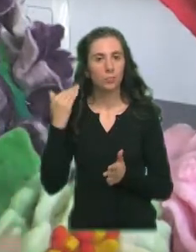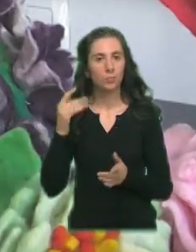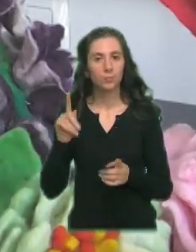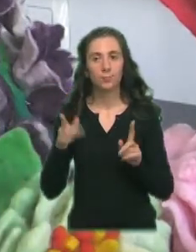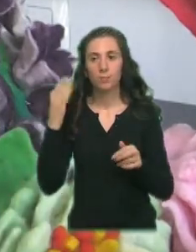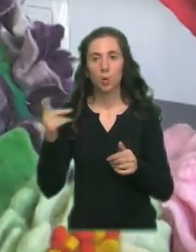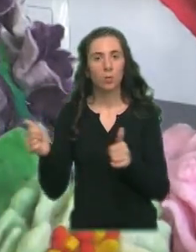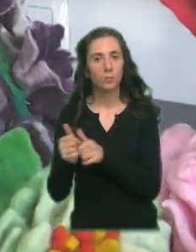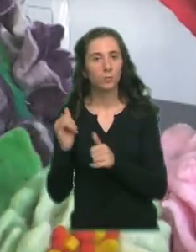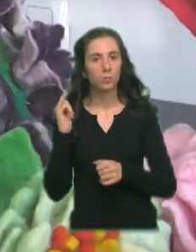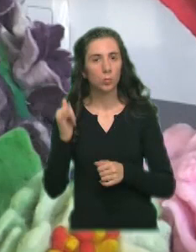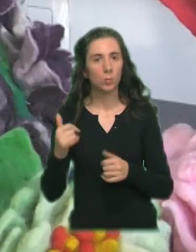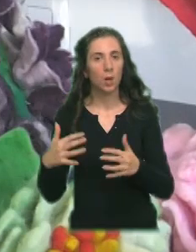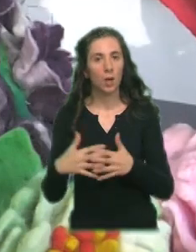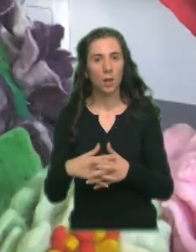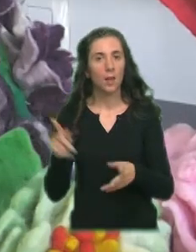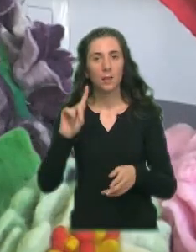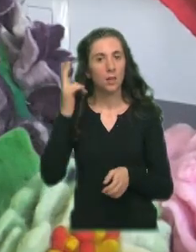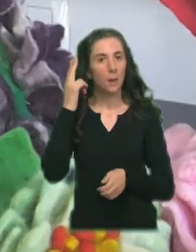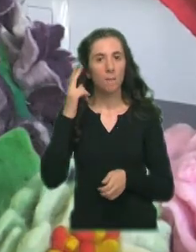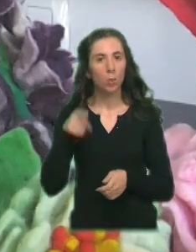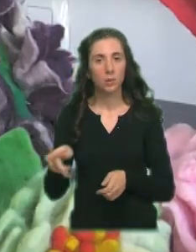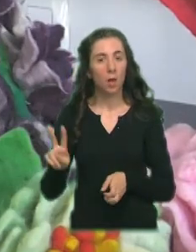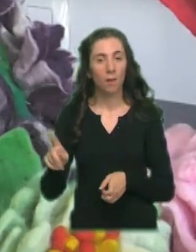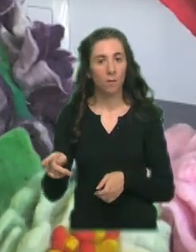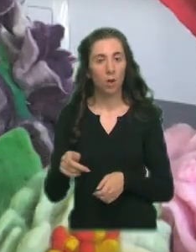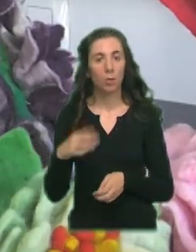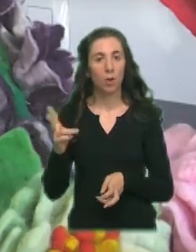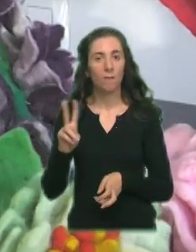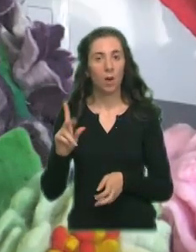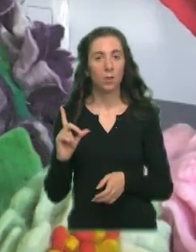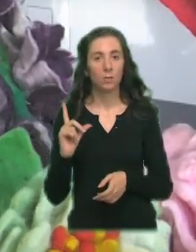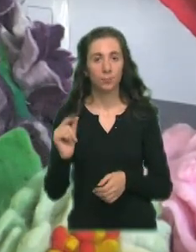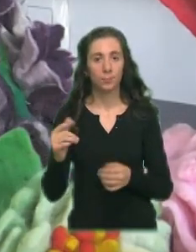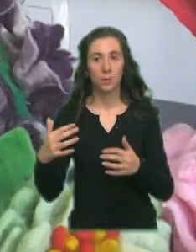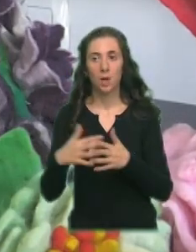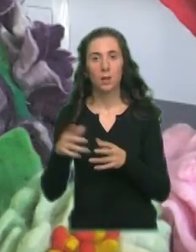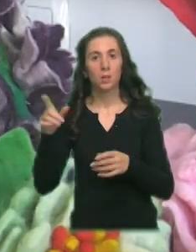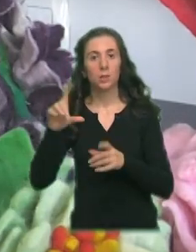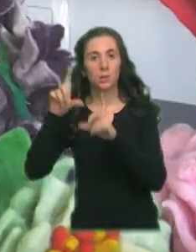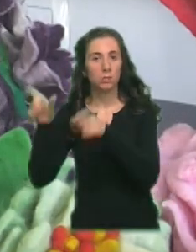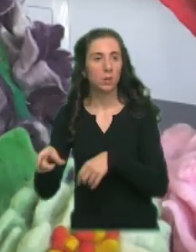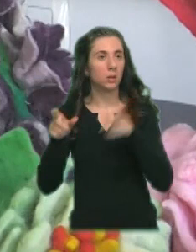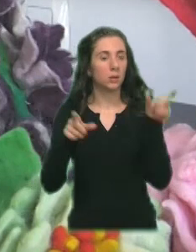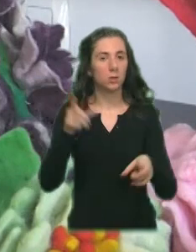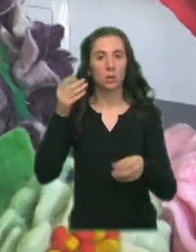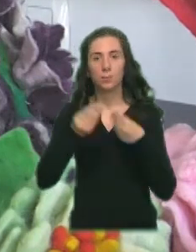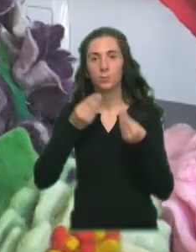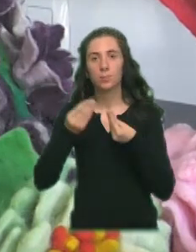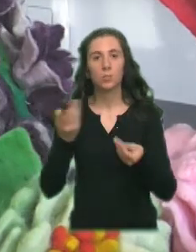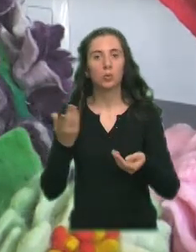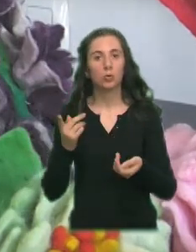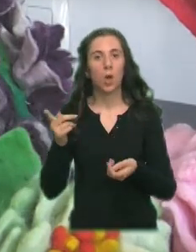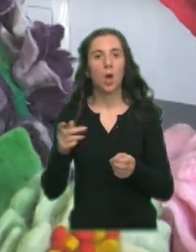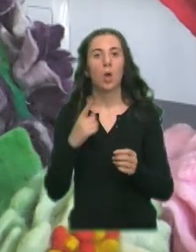znam, tako da se taj čovjek ono silno ono zbunio, onda je rekao ono mislim, u čem je problem, kao